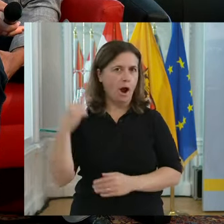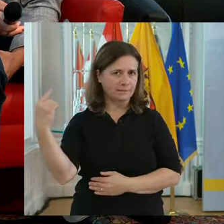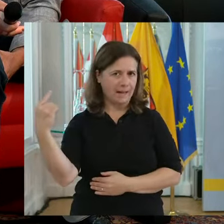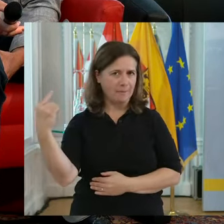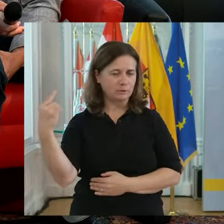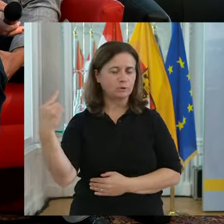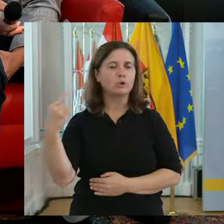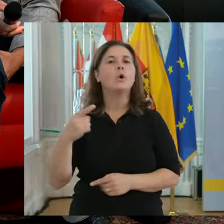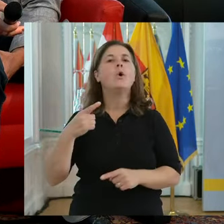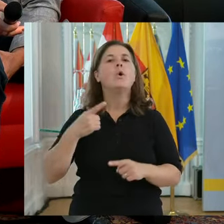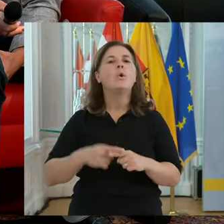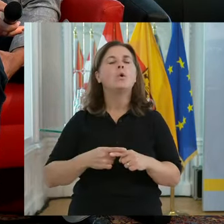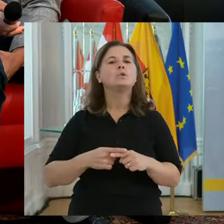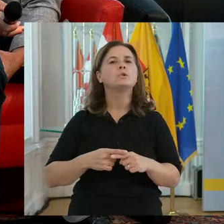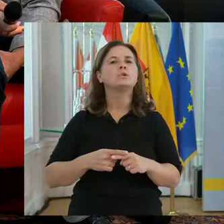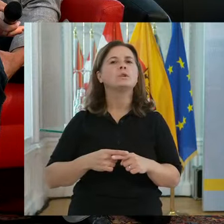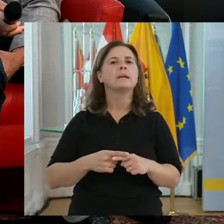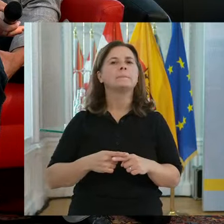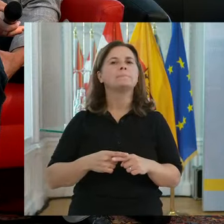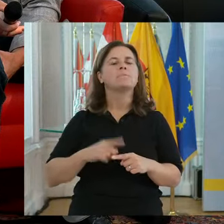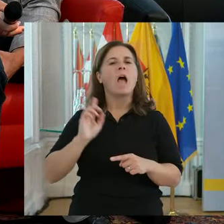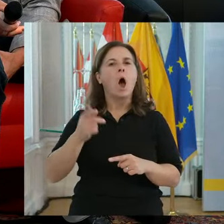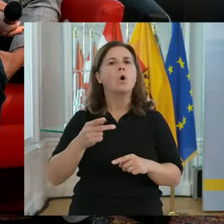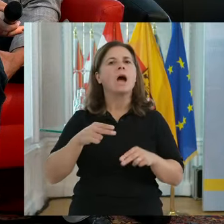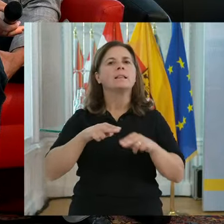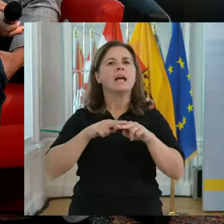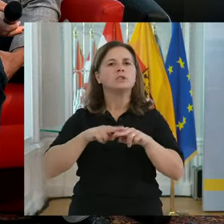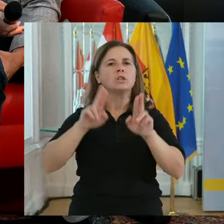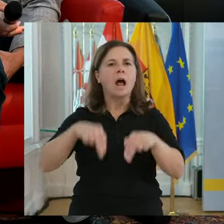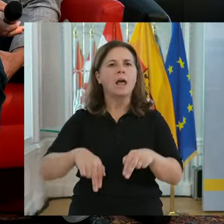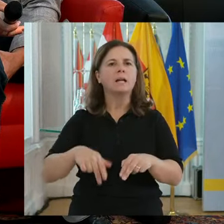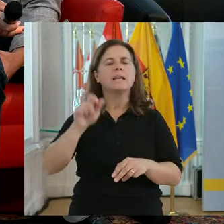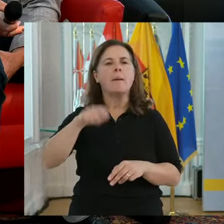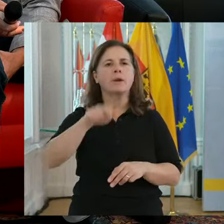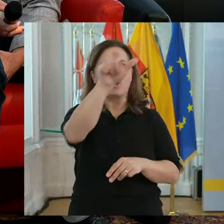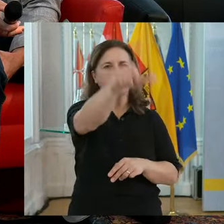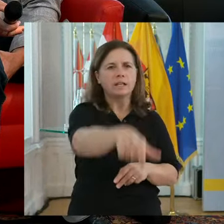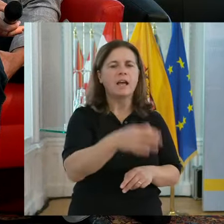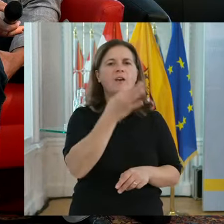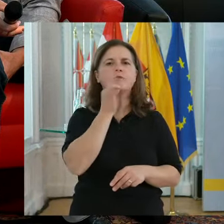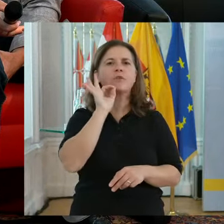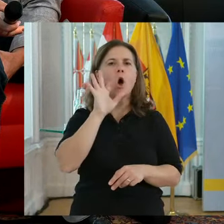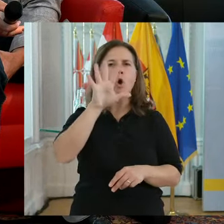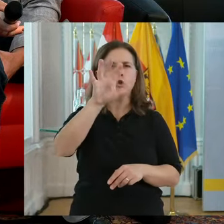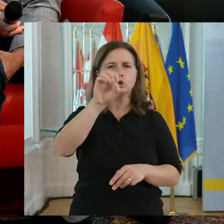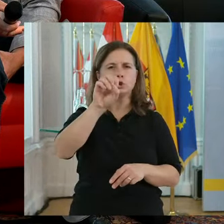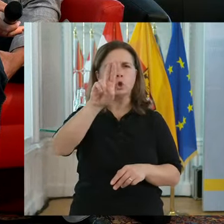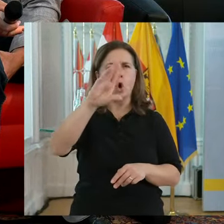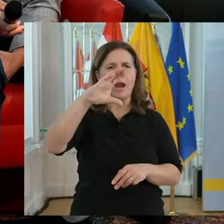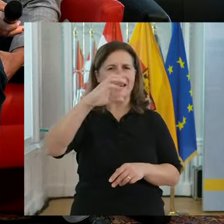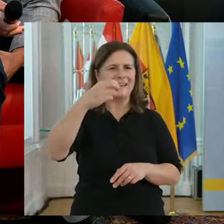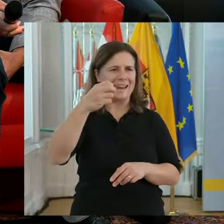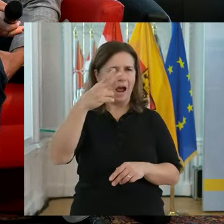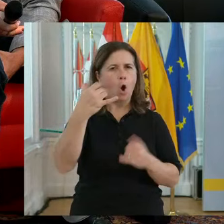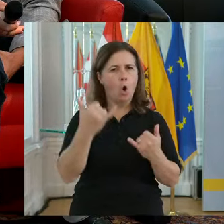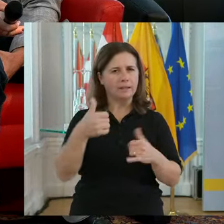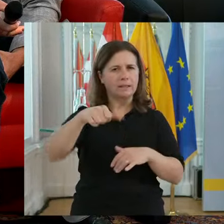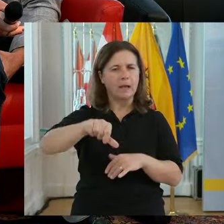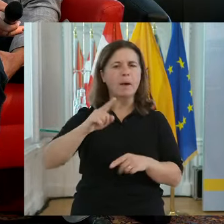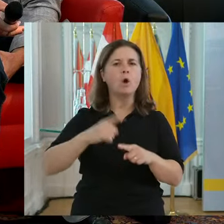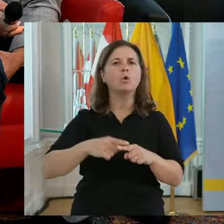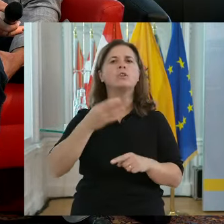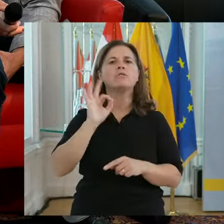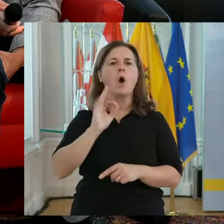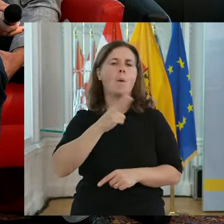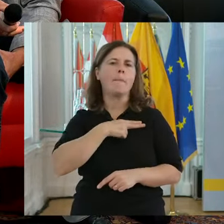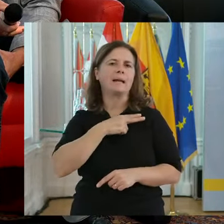Und Bruder unserer Nationalratsabgeordneten, Frau Scheucher, die heute auch dabei ist. Und das ist zum anderen die Frau